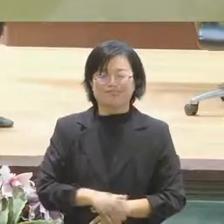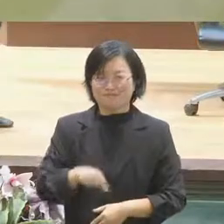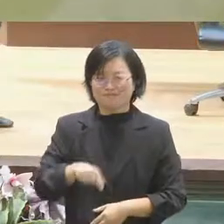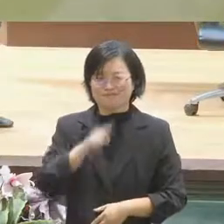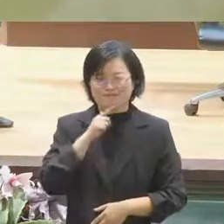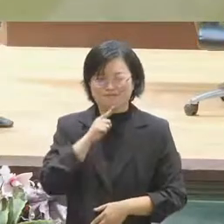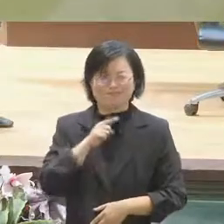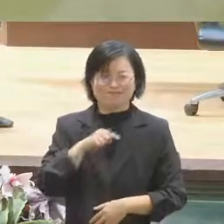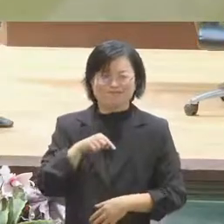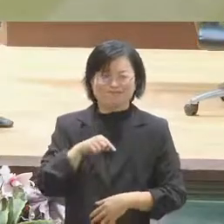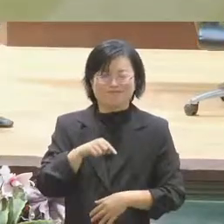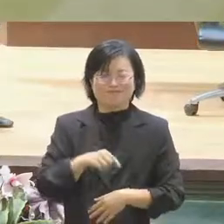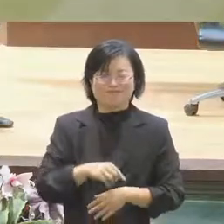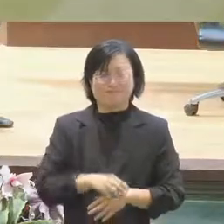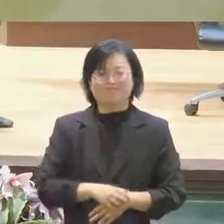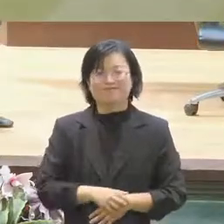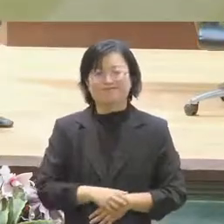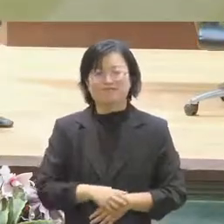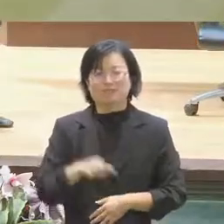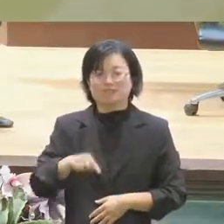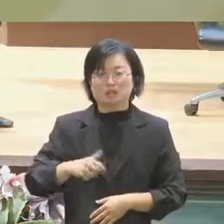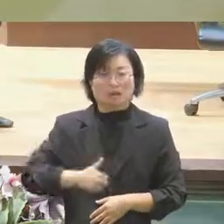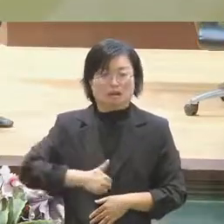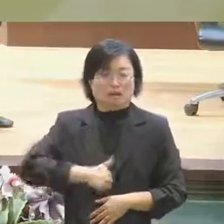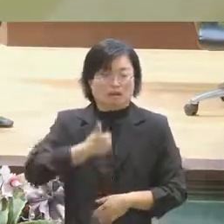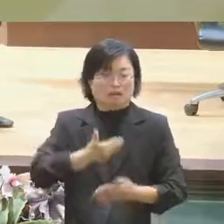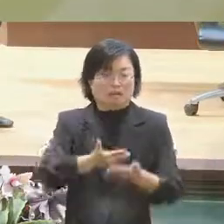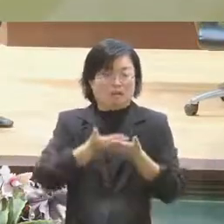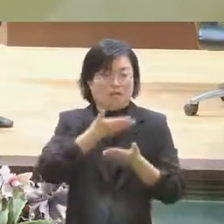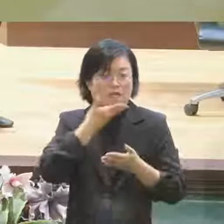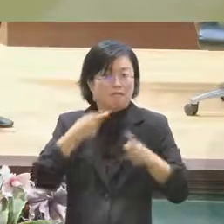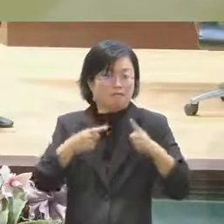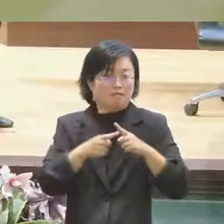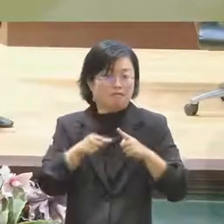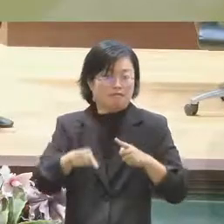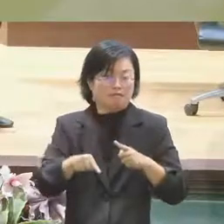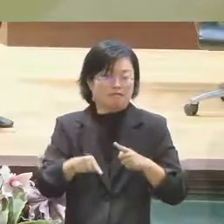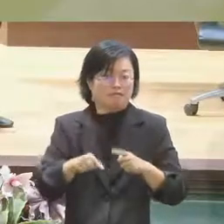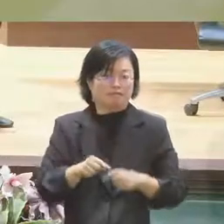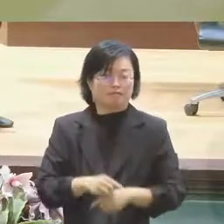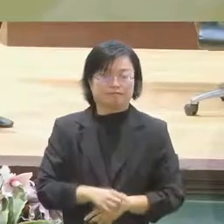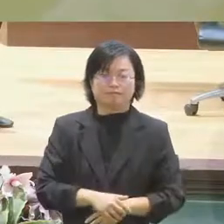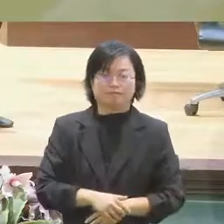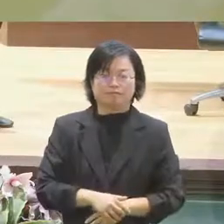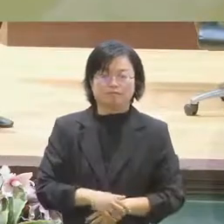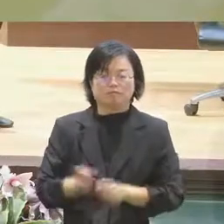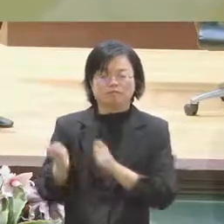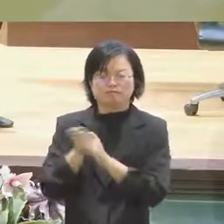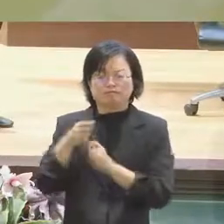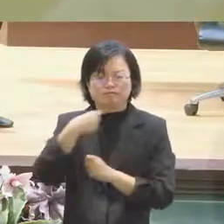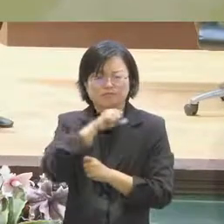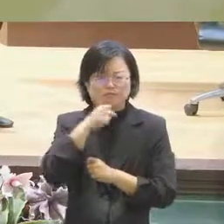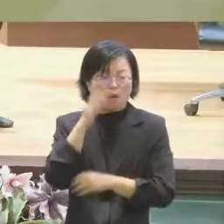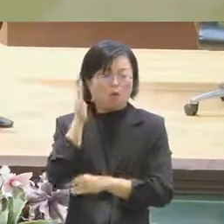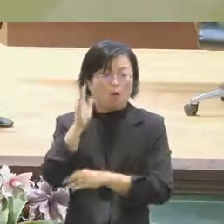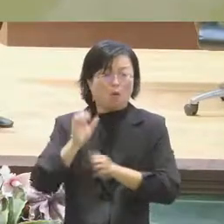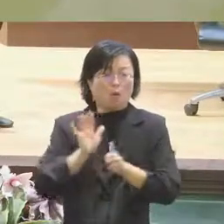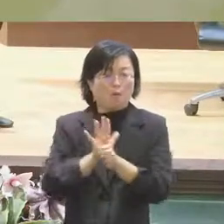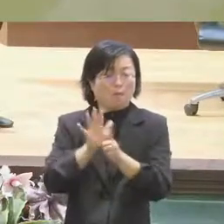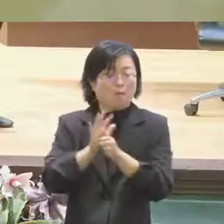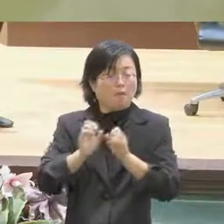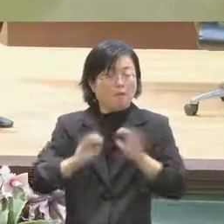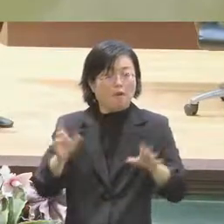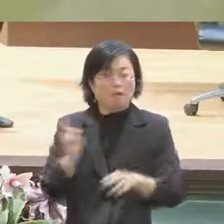息了就是刚刚讲到实质受益人，虽然说你们想要向台湾学习，但因为最近台湾的政府才在推那个我们